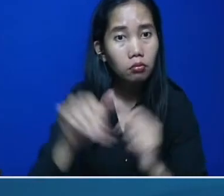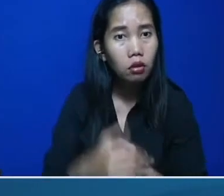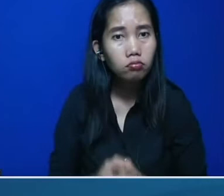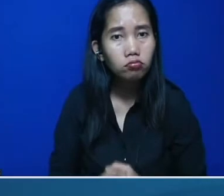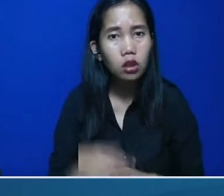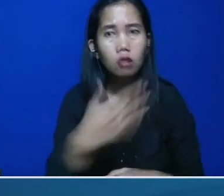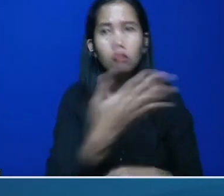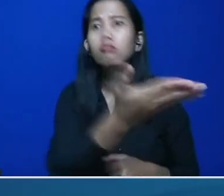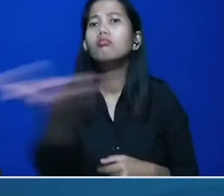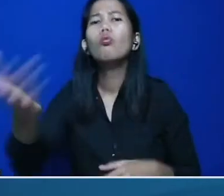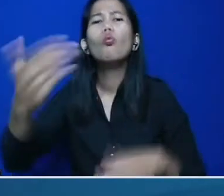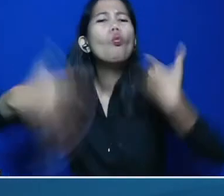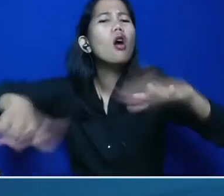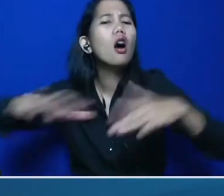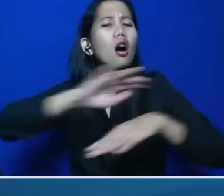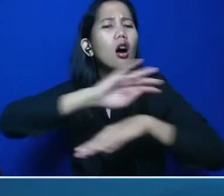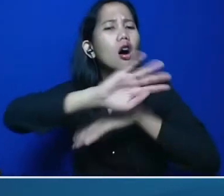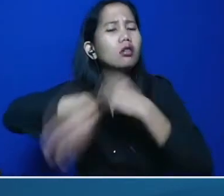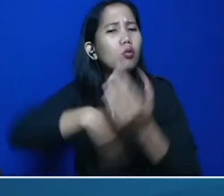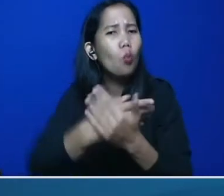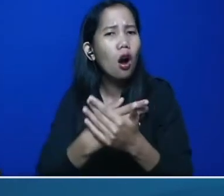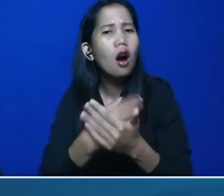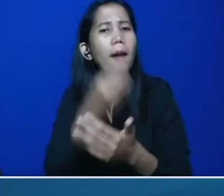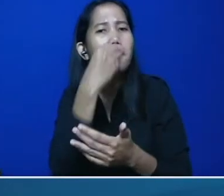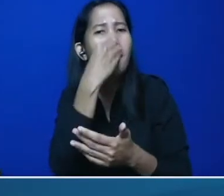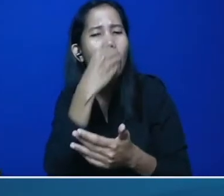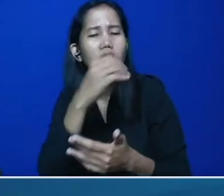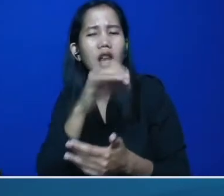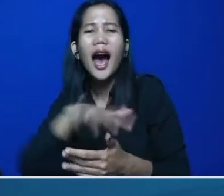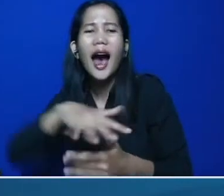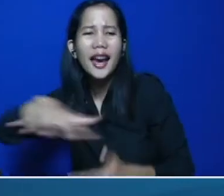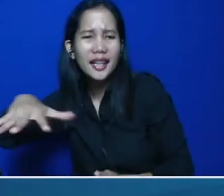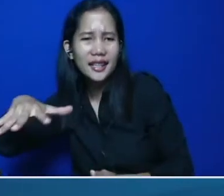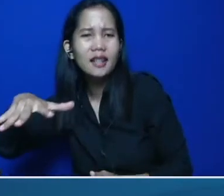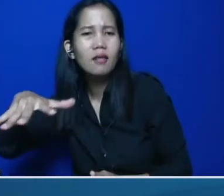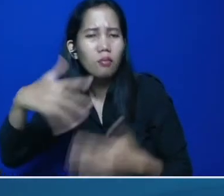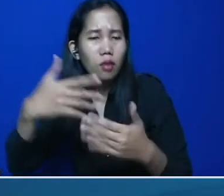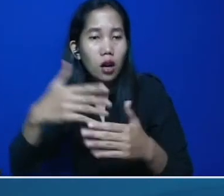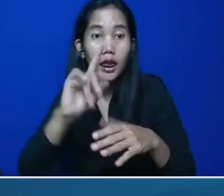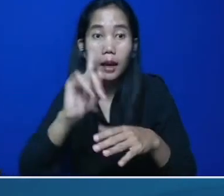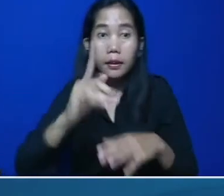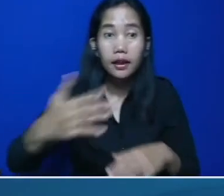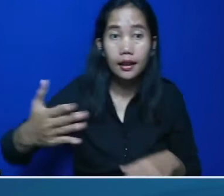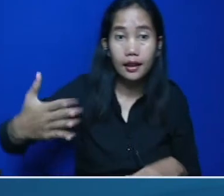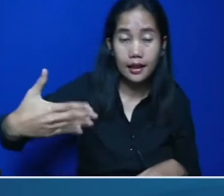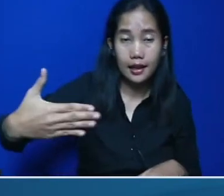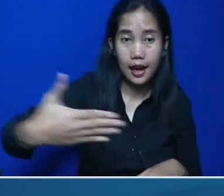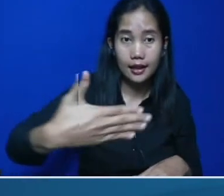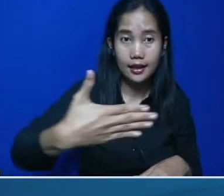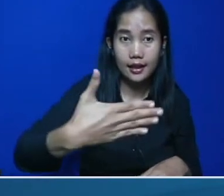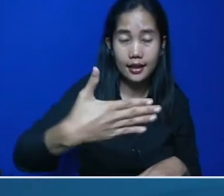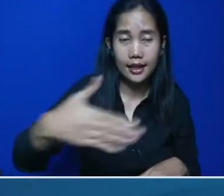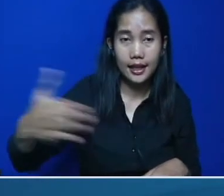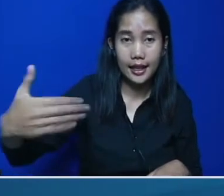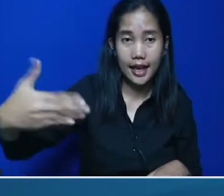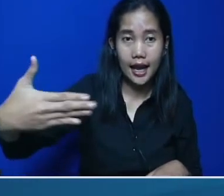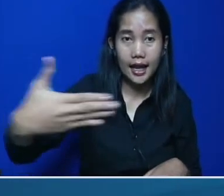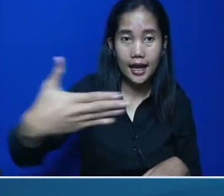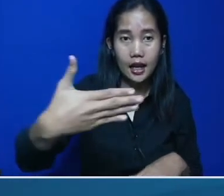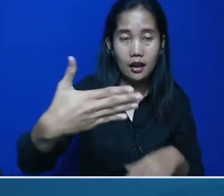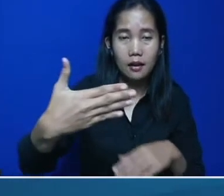dalam air ah kalau tadi dari binatang berkaki empat sekarang dari binatang yang hidup di dalam air